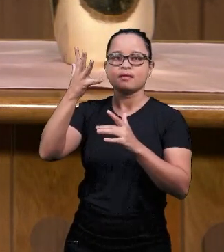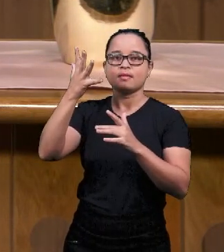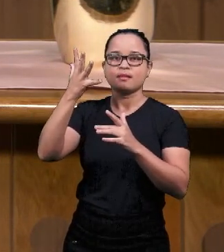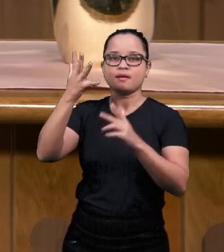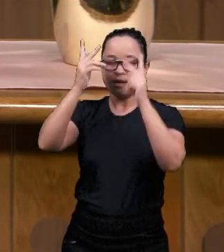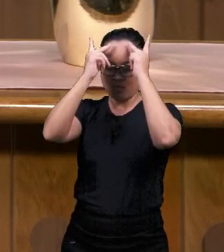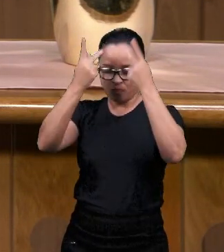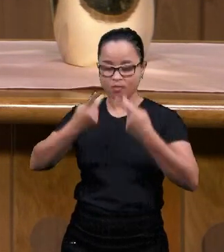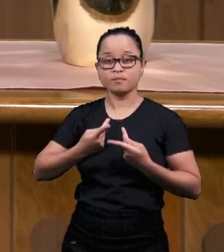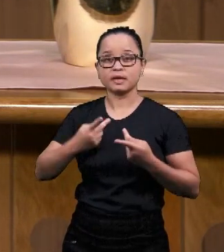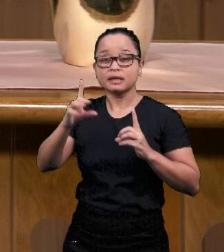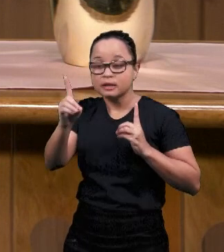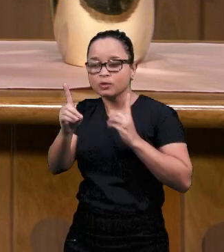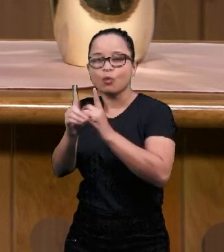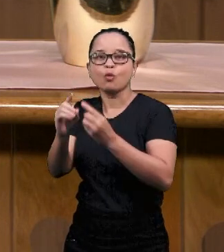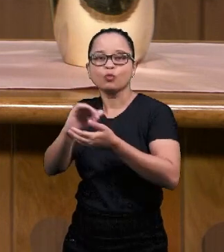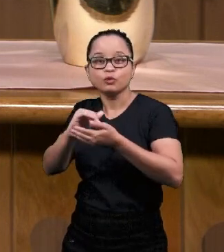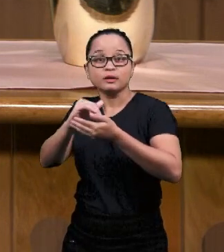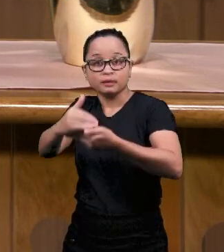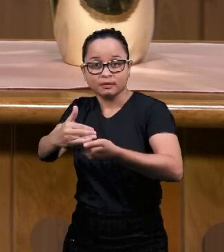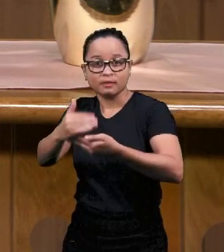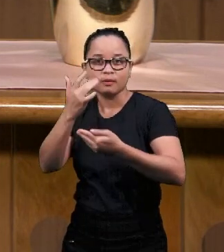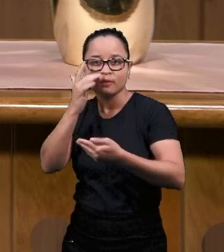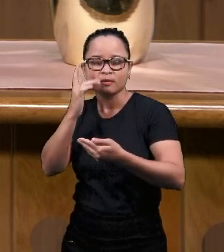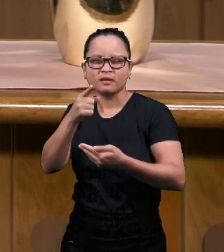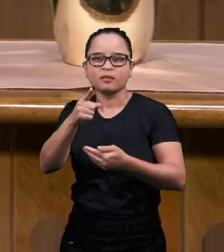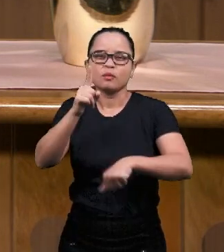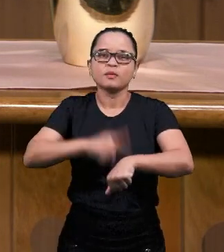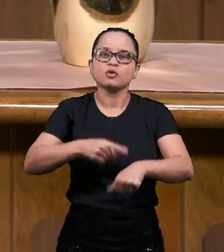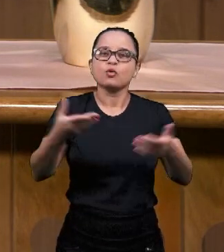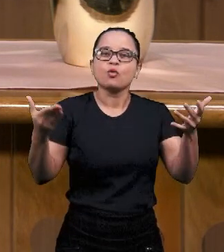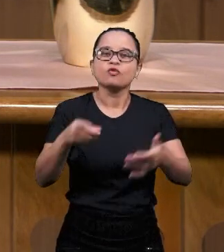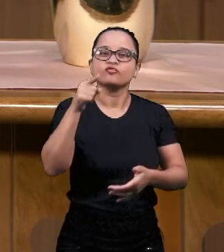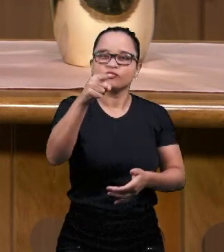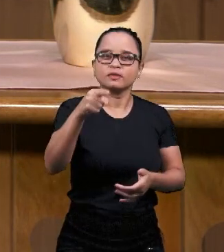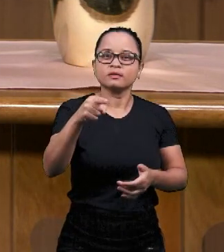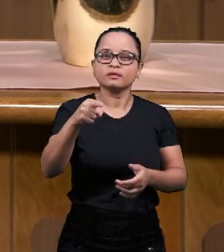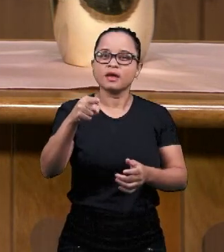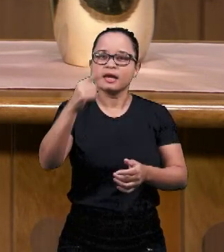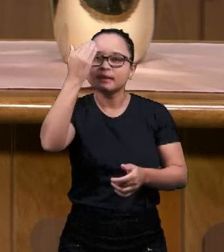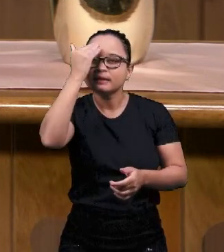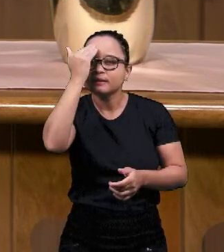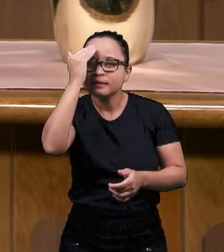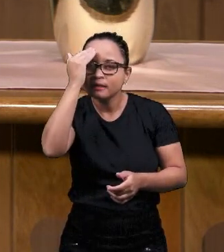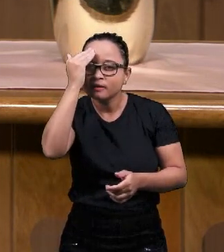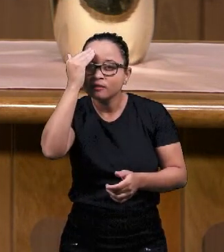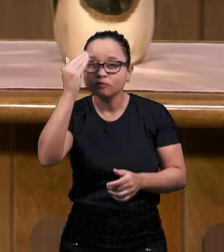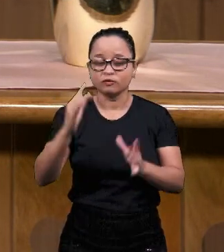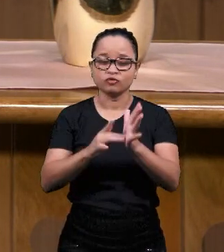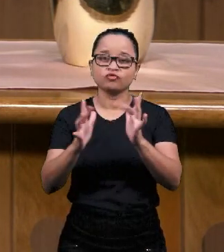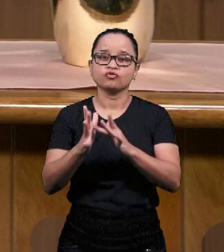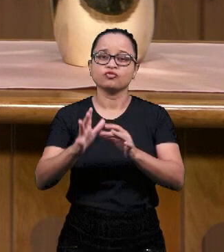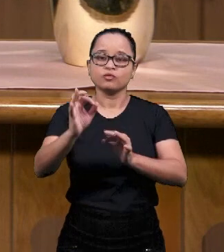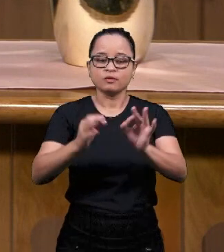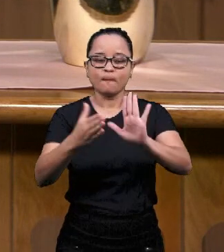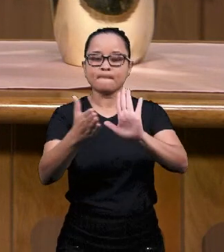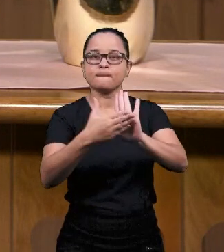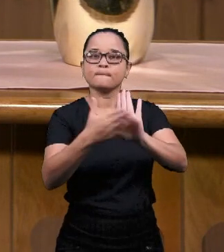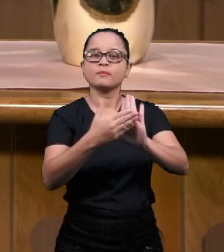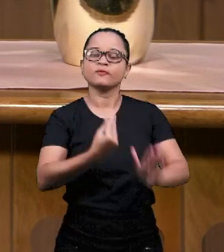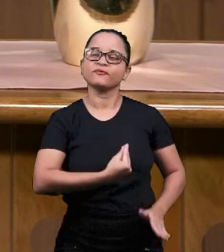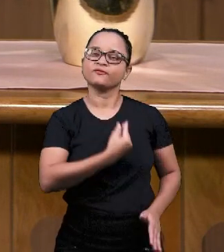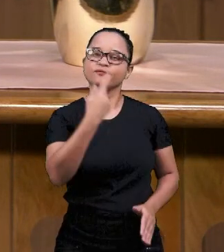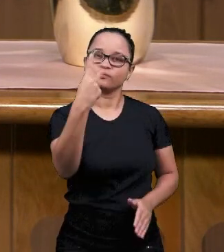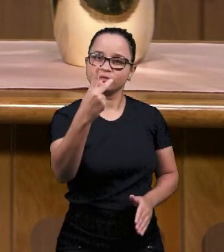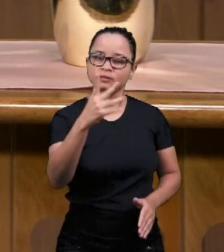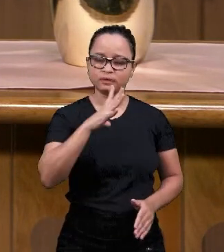находит это сокровище, как сегодня ты, этот человек, обнаруживаешь это сокровище, благословение, которое Иисус имеет для